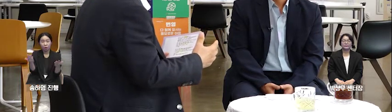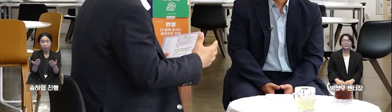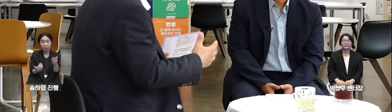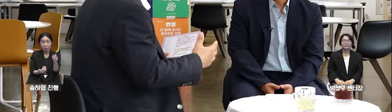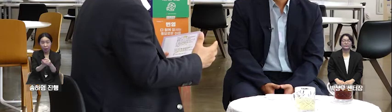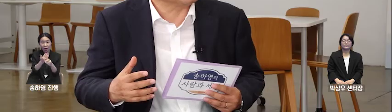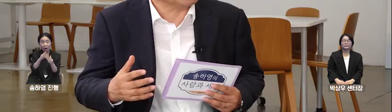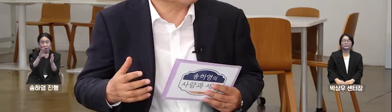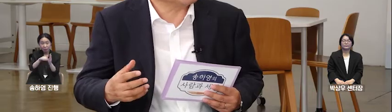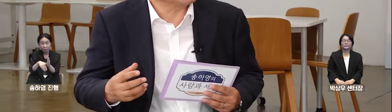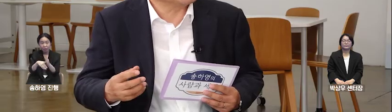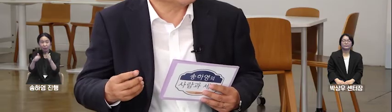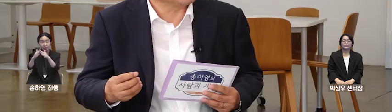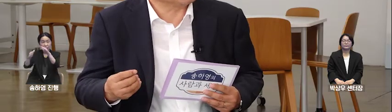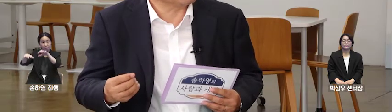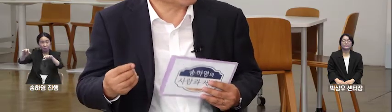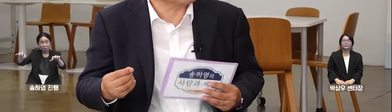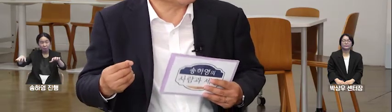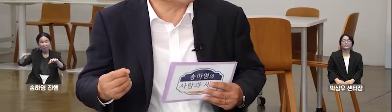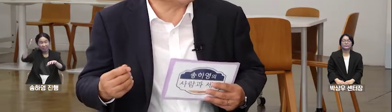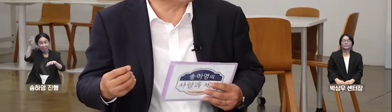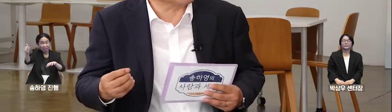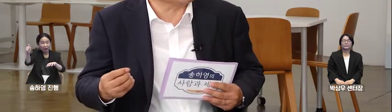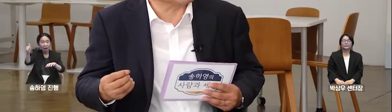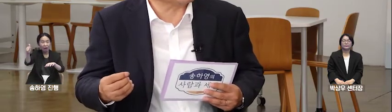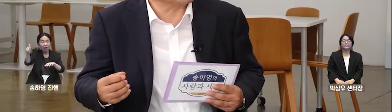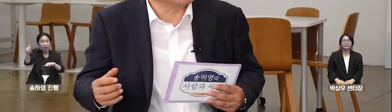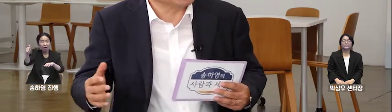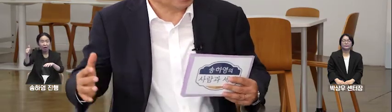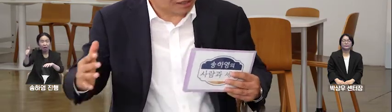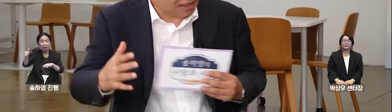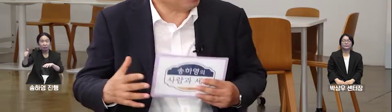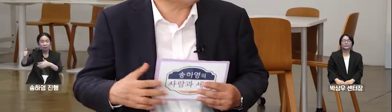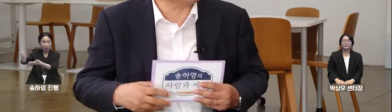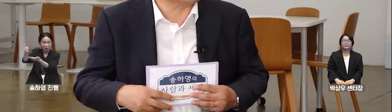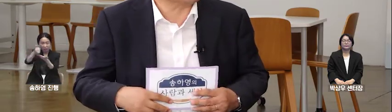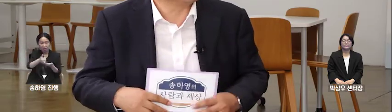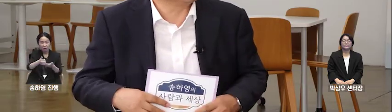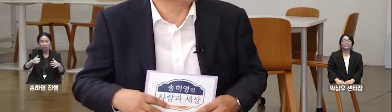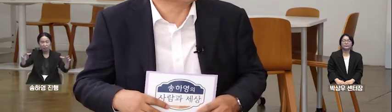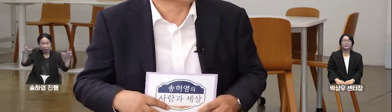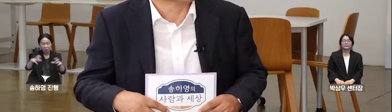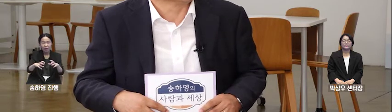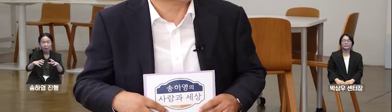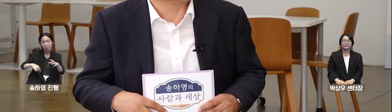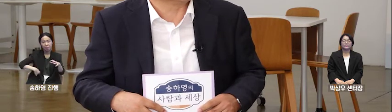있을 때는 그 마을 촌장님 같은 지도자가 있어가지고 다 함께 모이고